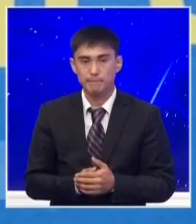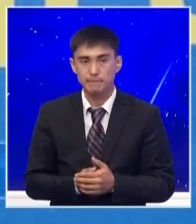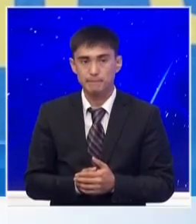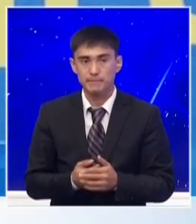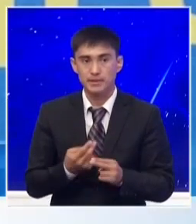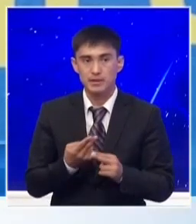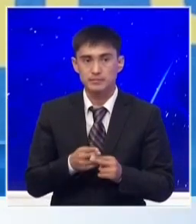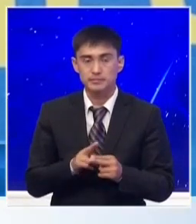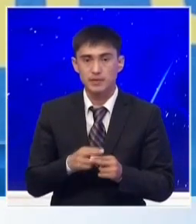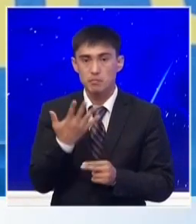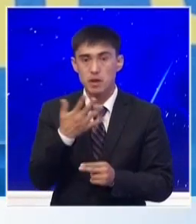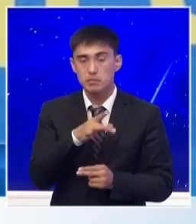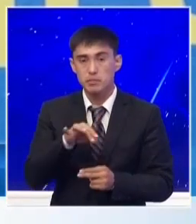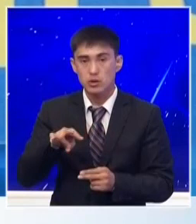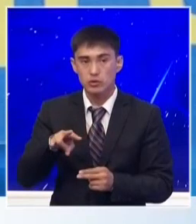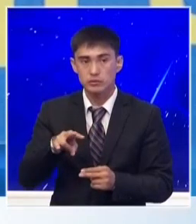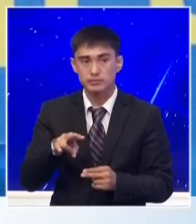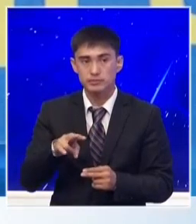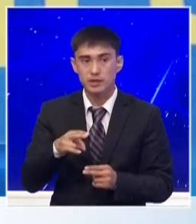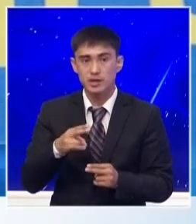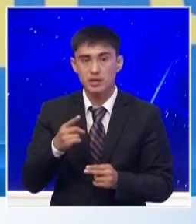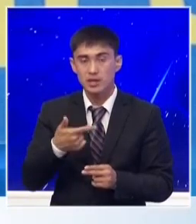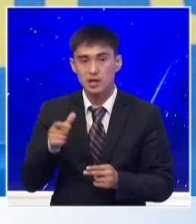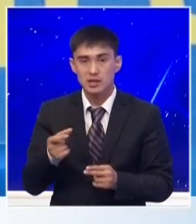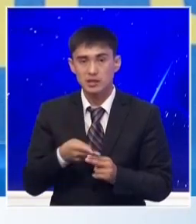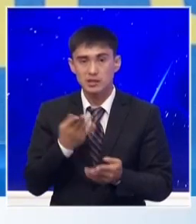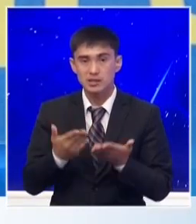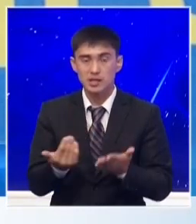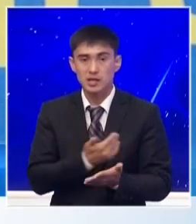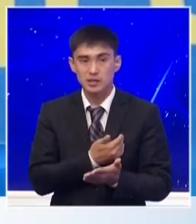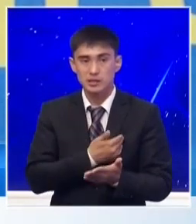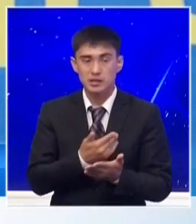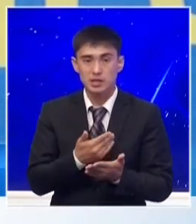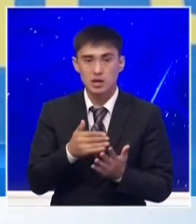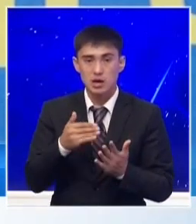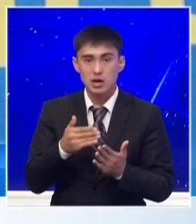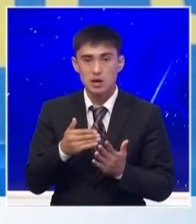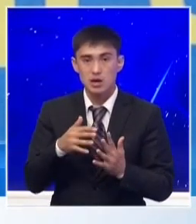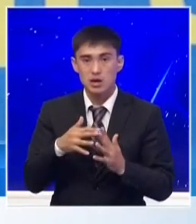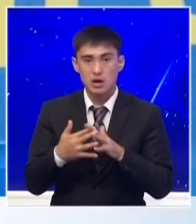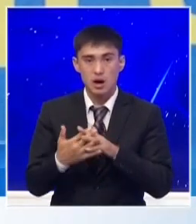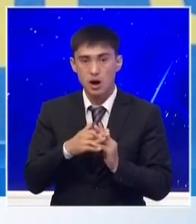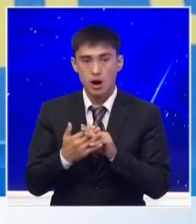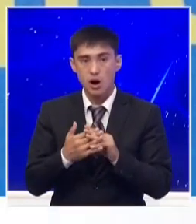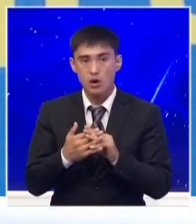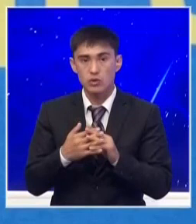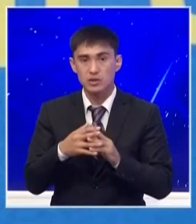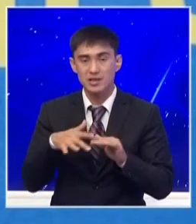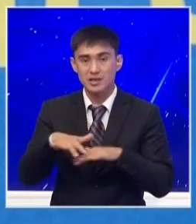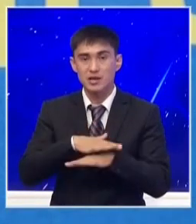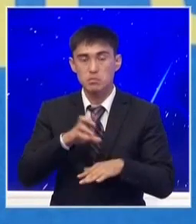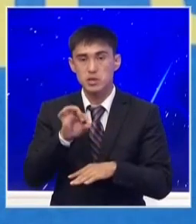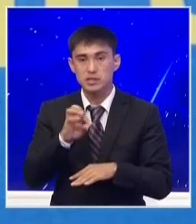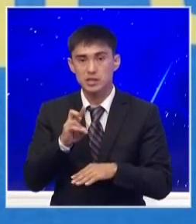Поэтому 5 миллионов для горожан. Если хотите, ауыл, по программе ауыл ел бесігі или